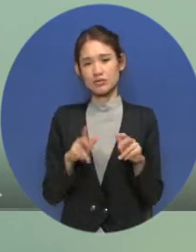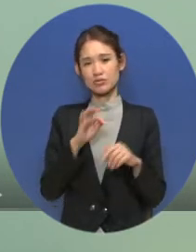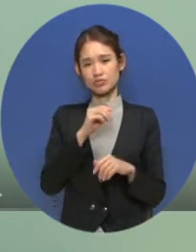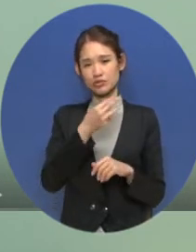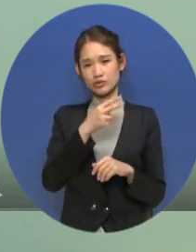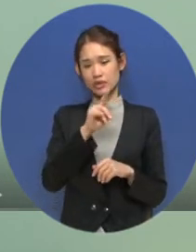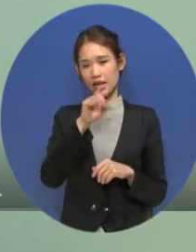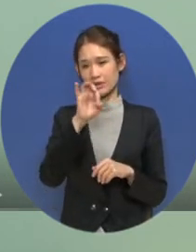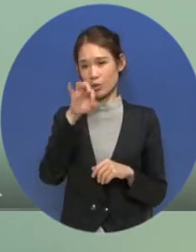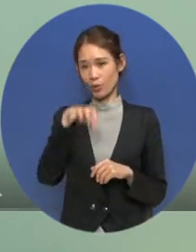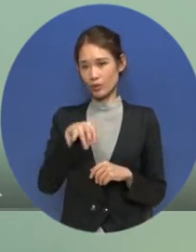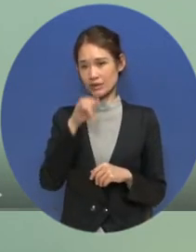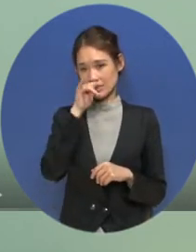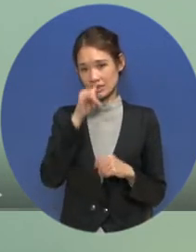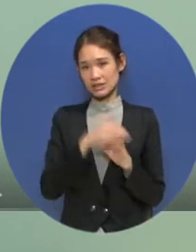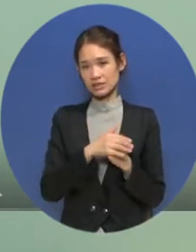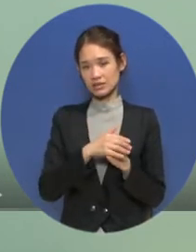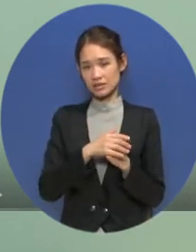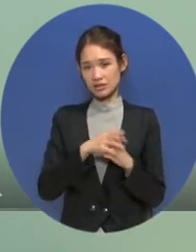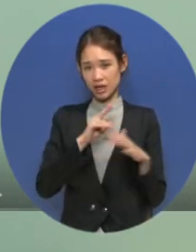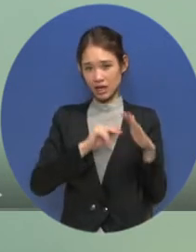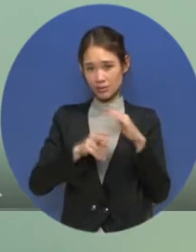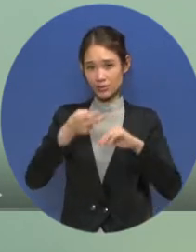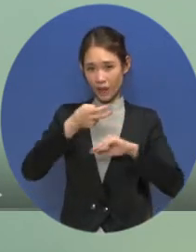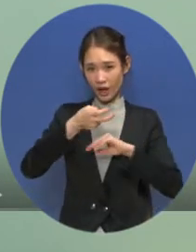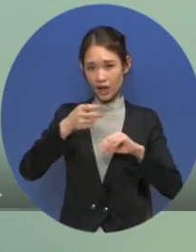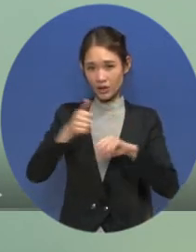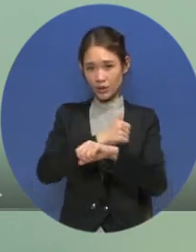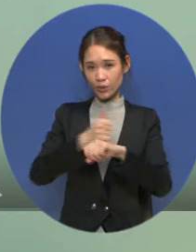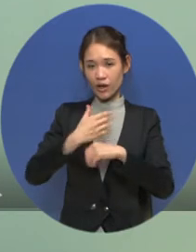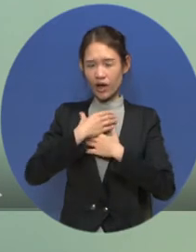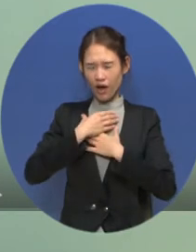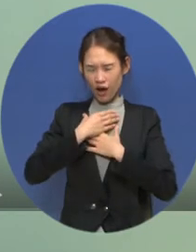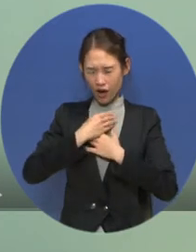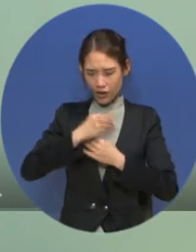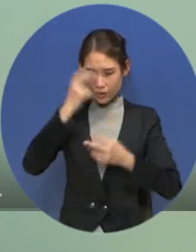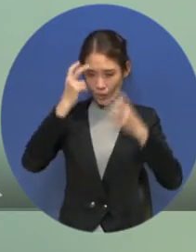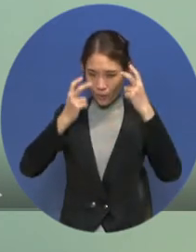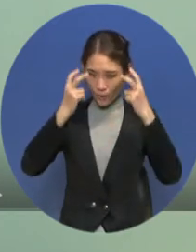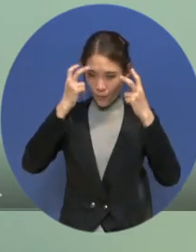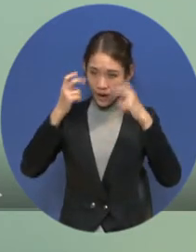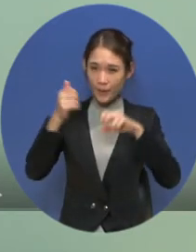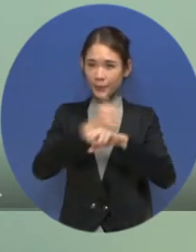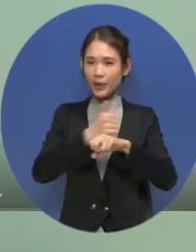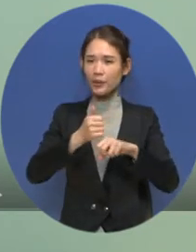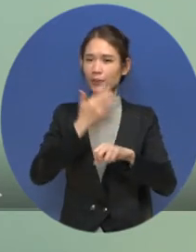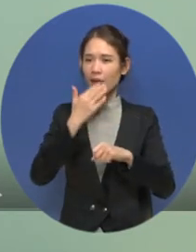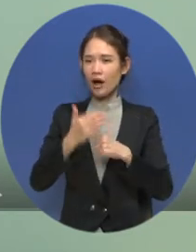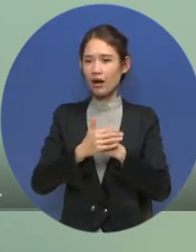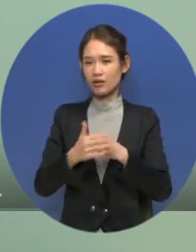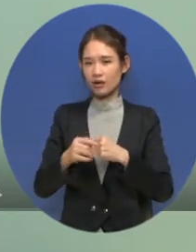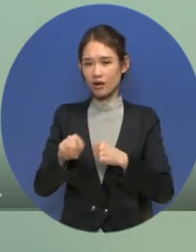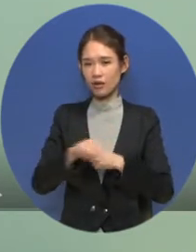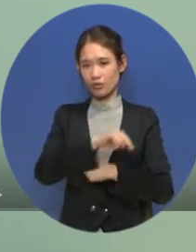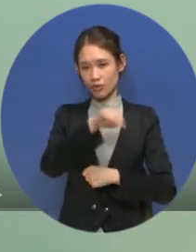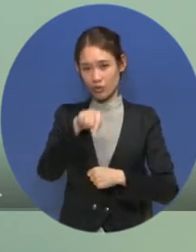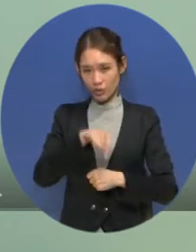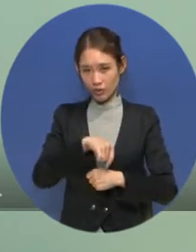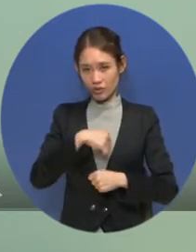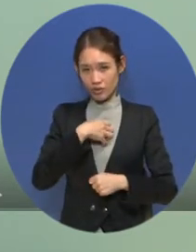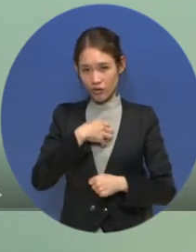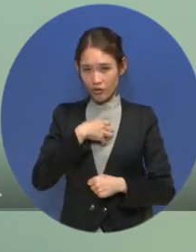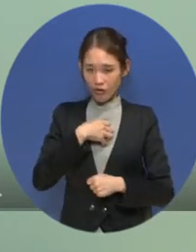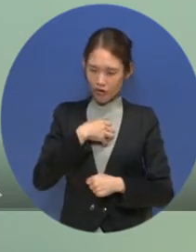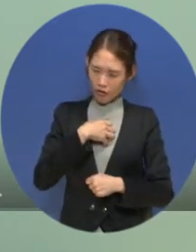물레동에 위치해 있어서 대중교통을 이용해서 안전하게 출퇴근할 수 있는 환경이 되어서 지금은 저희가 걱정이